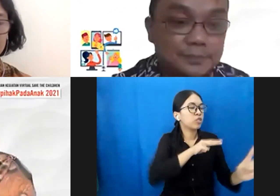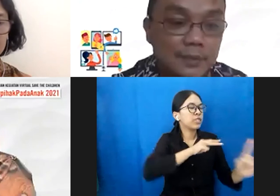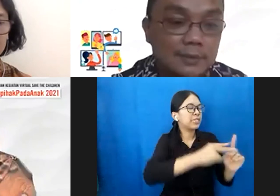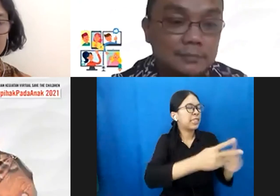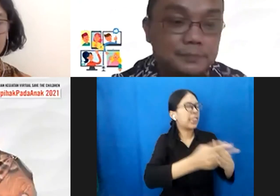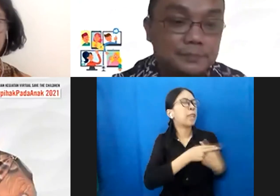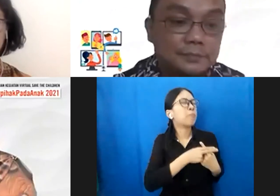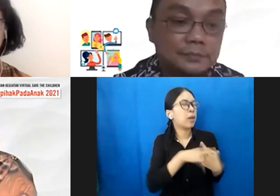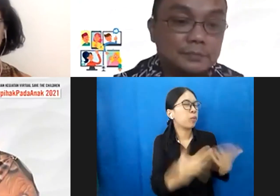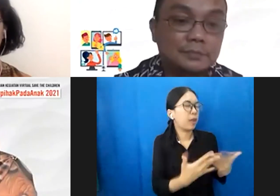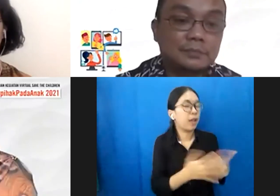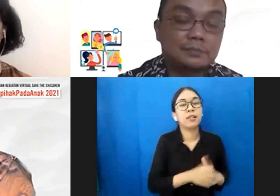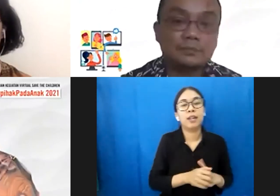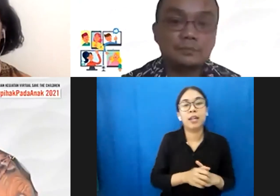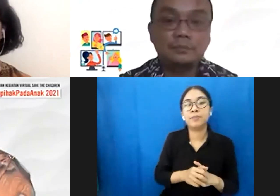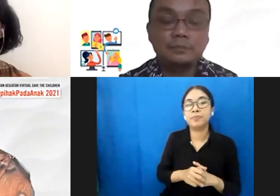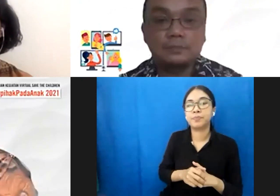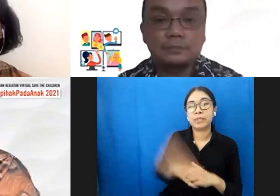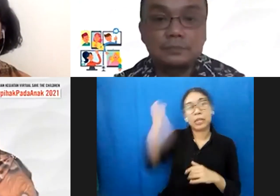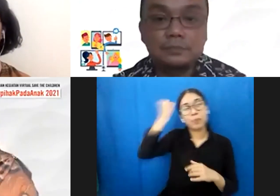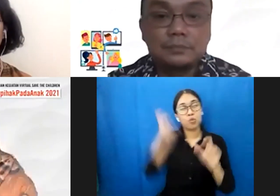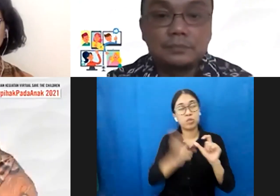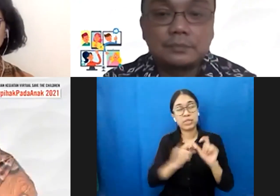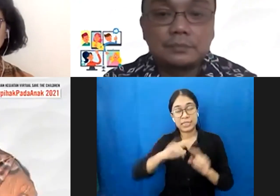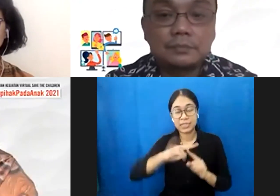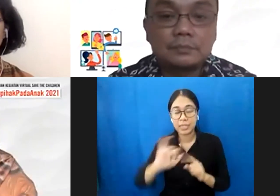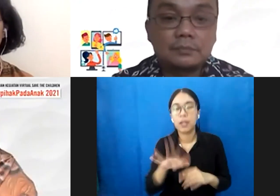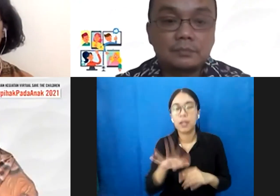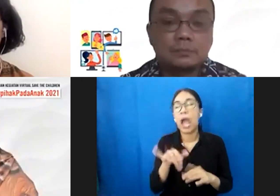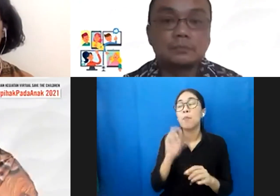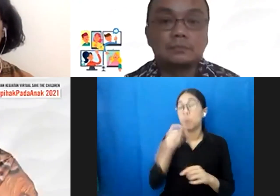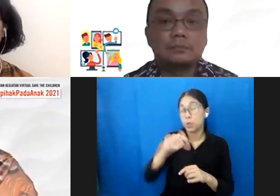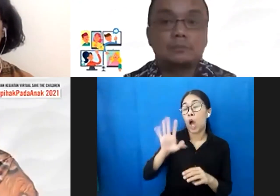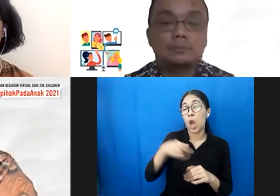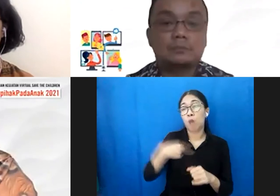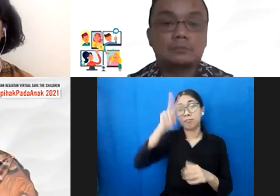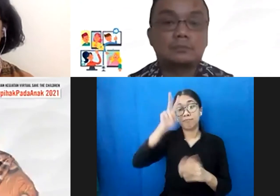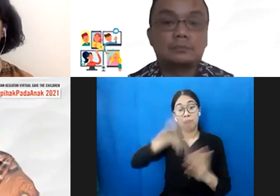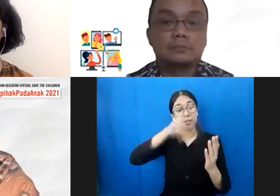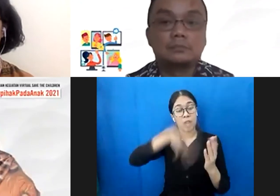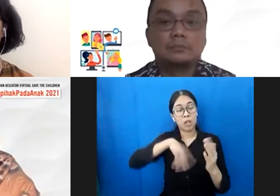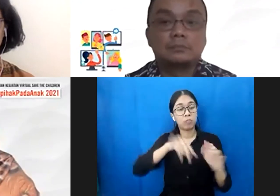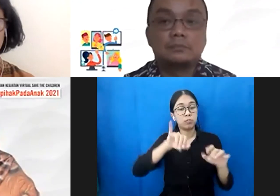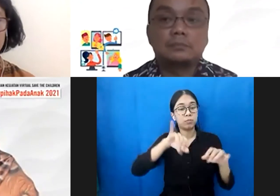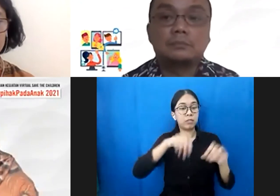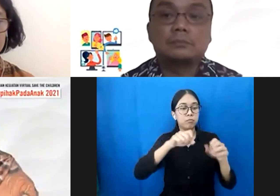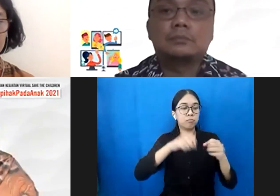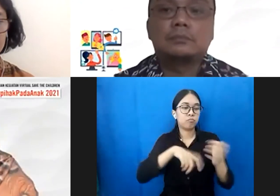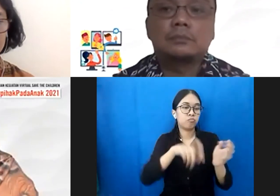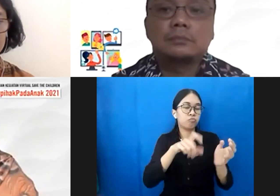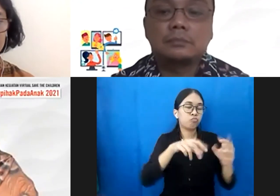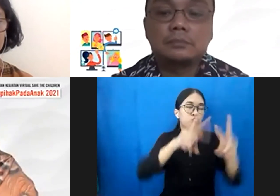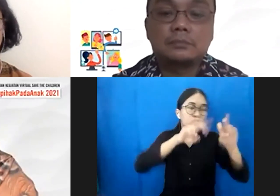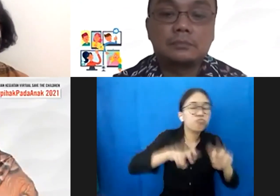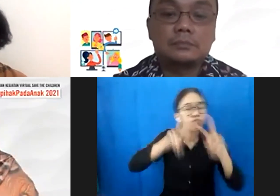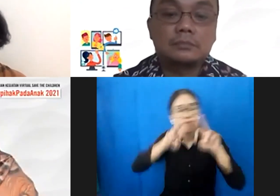Ya betul. Sebelum saya cerita ke itu, kalau kita baca gitu ya di berbagai jurnal atau apa ya, bahwa masalah